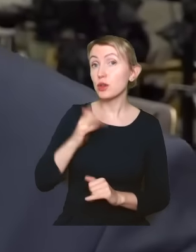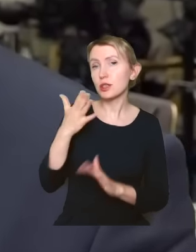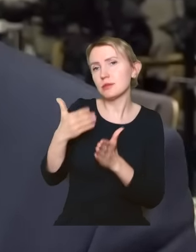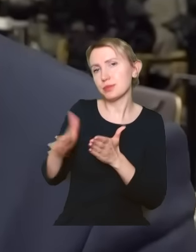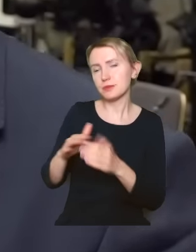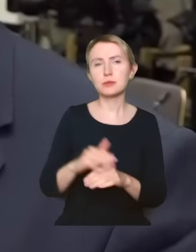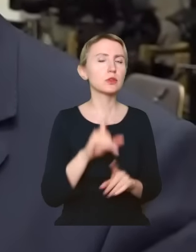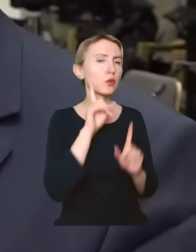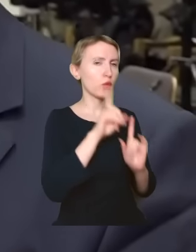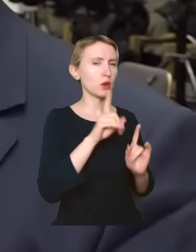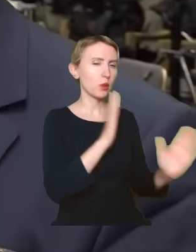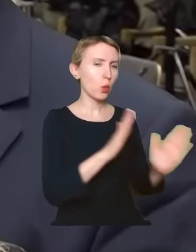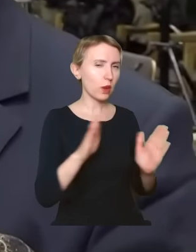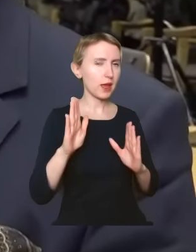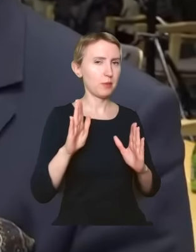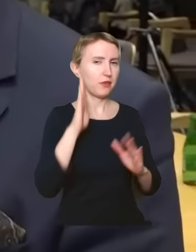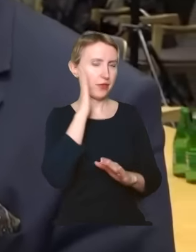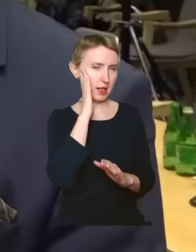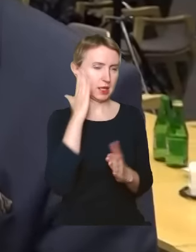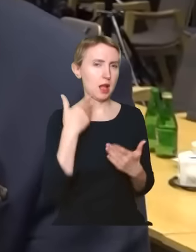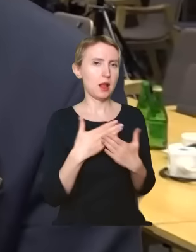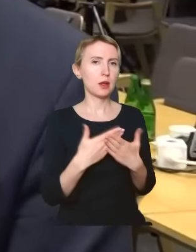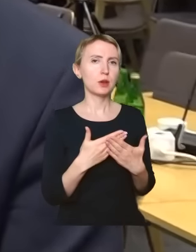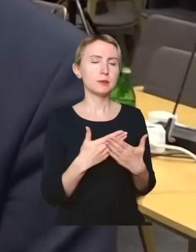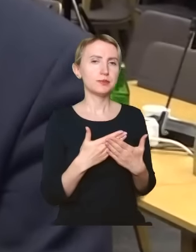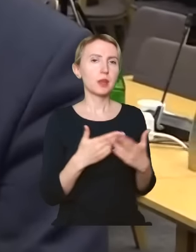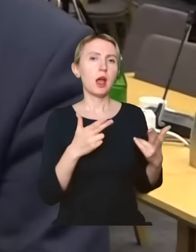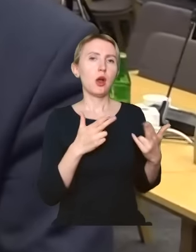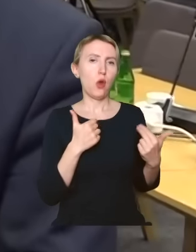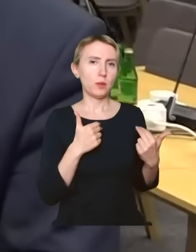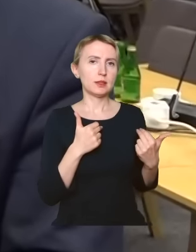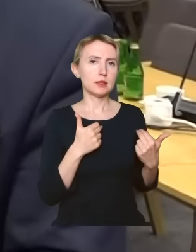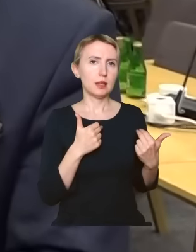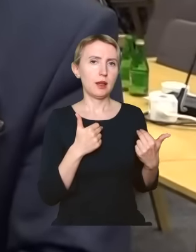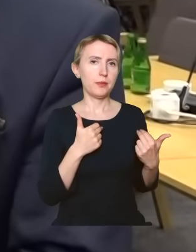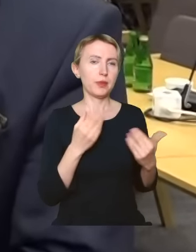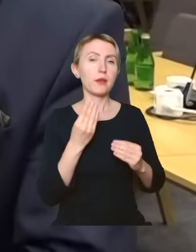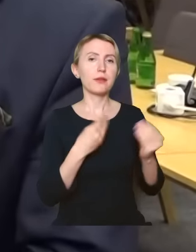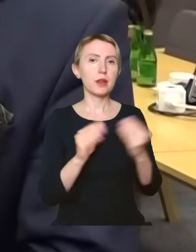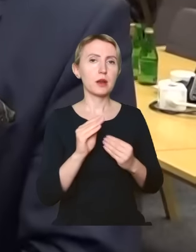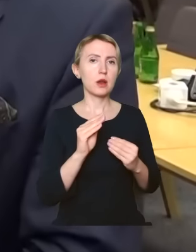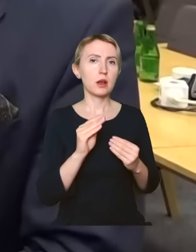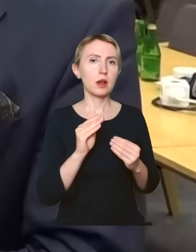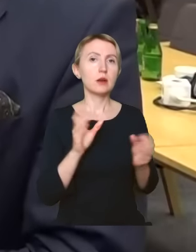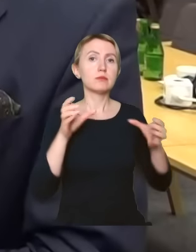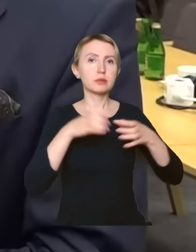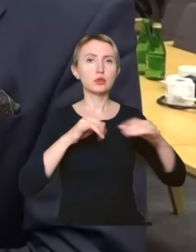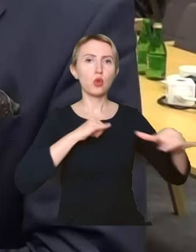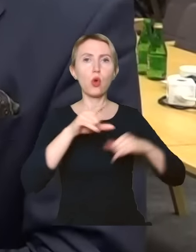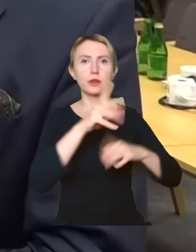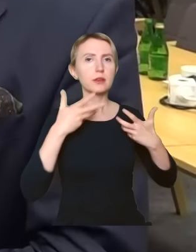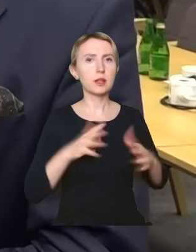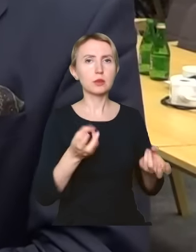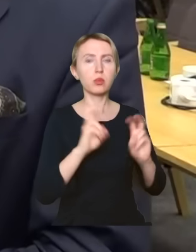właśnie, usystematyzujmy pewną wiedzę, dlatego że komisja, w której większość ma koalicja rządząca, nie chce powołać